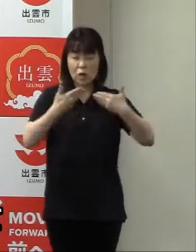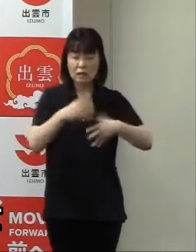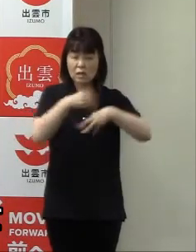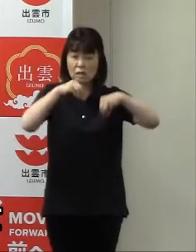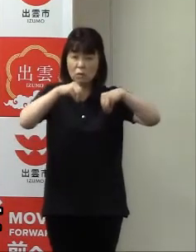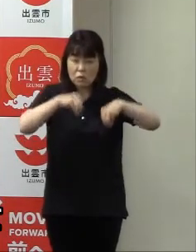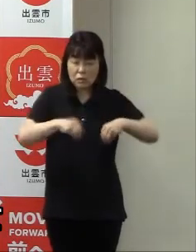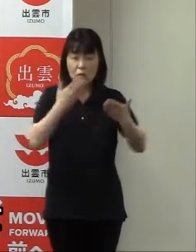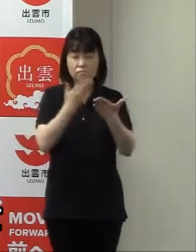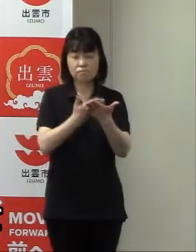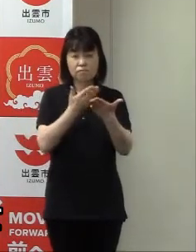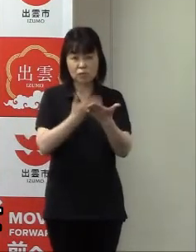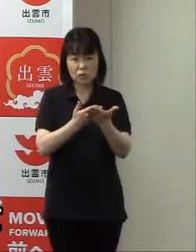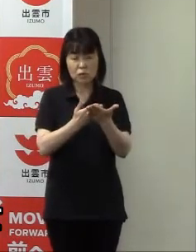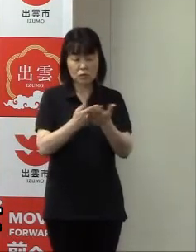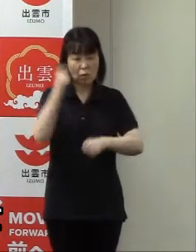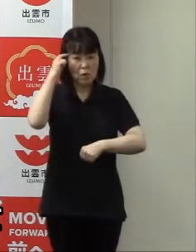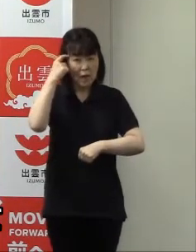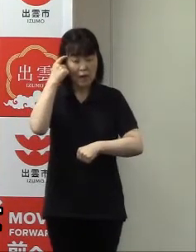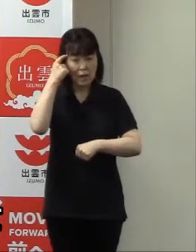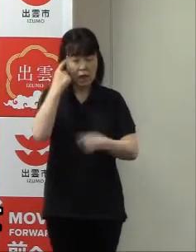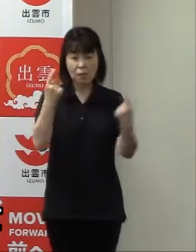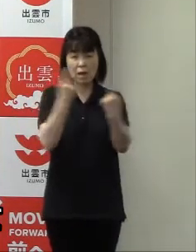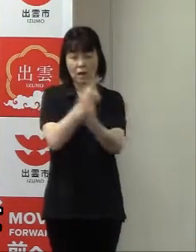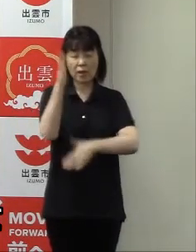は変わっておりません。